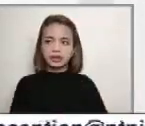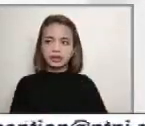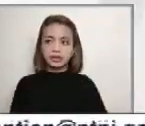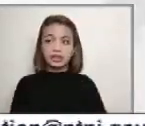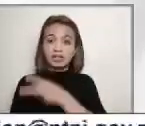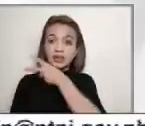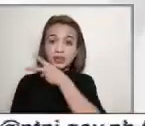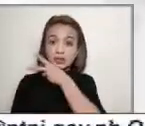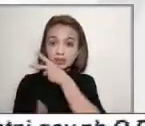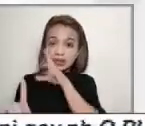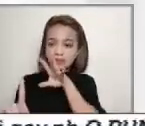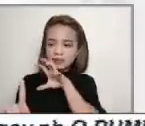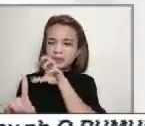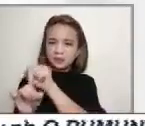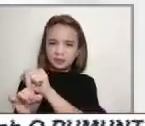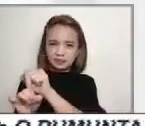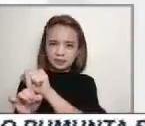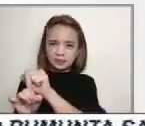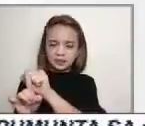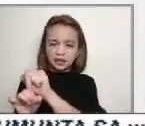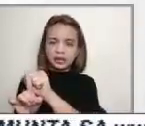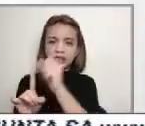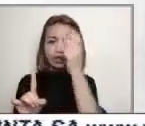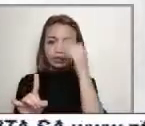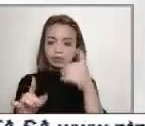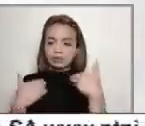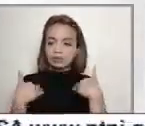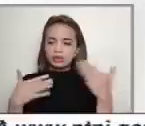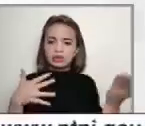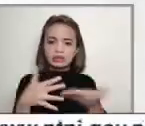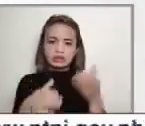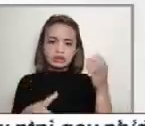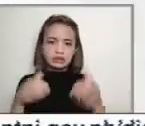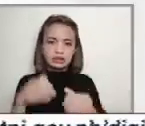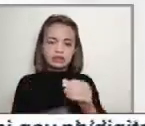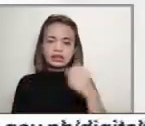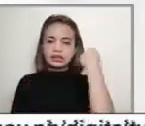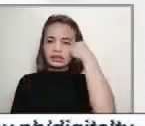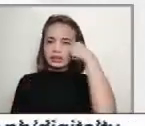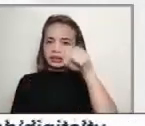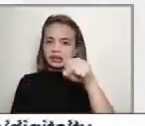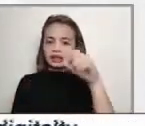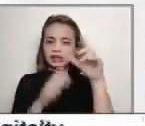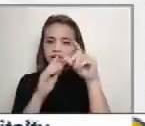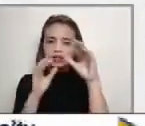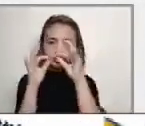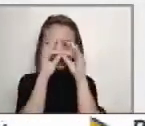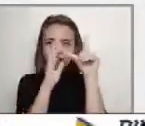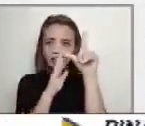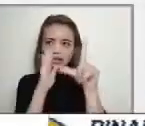pending warrant of arrest para sa kasong pag-aasa sa Family Court Branch 15 ng Taguig City.